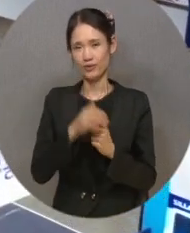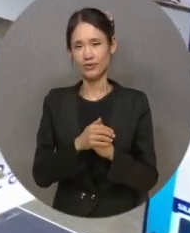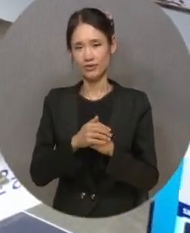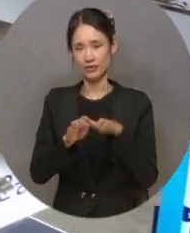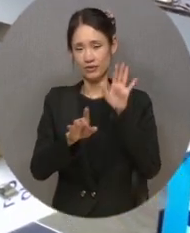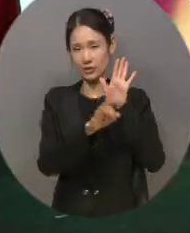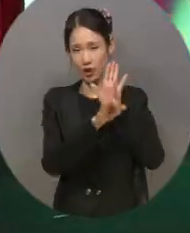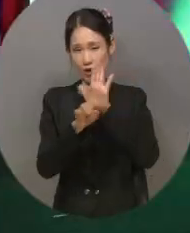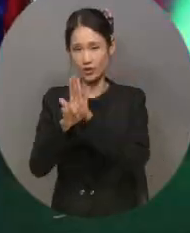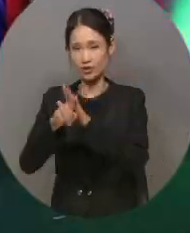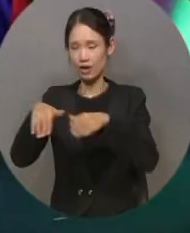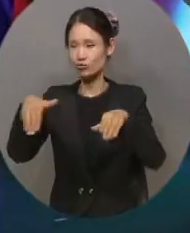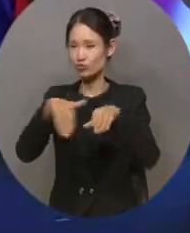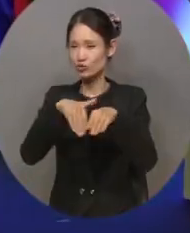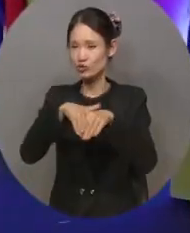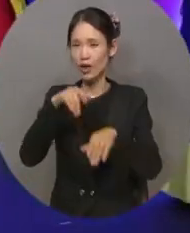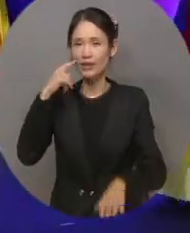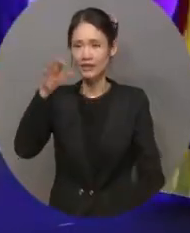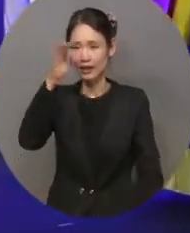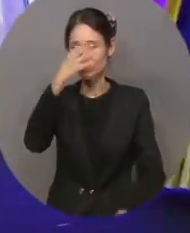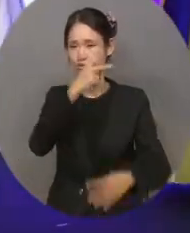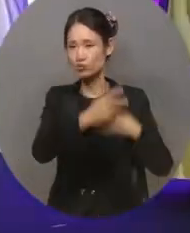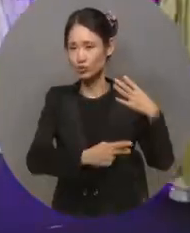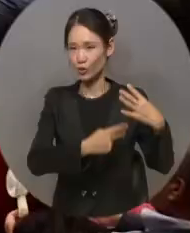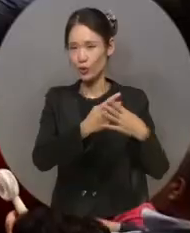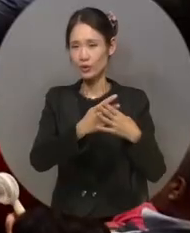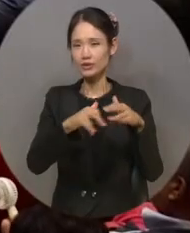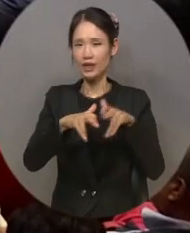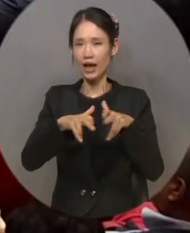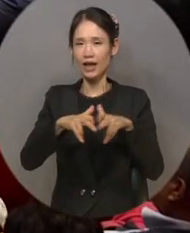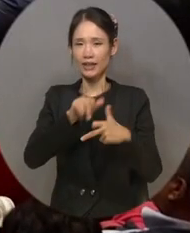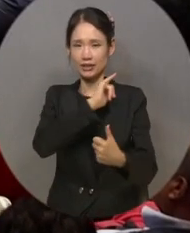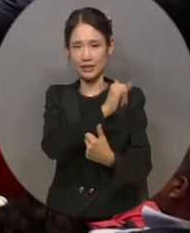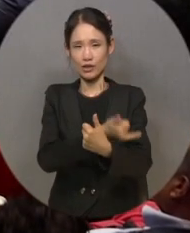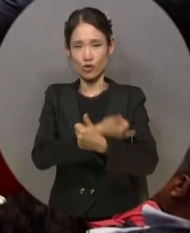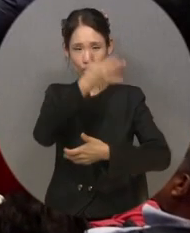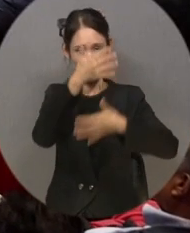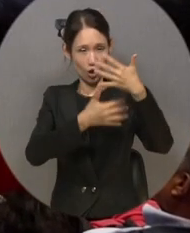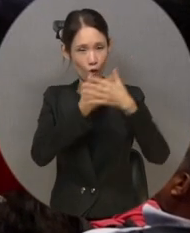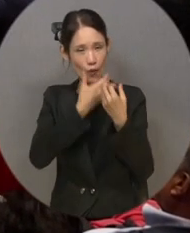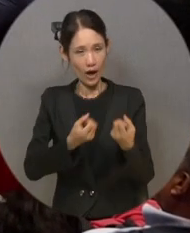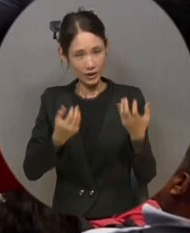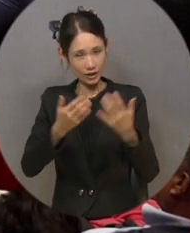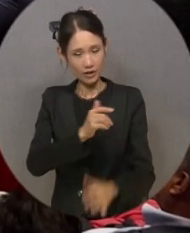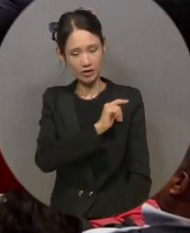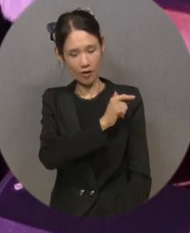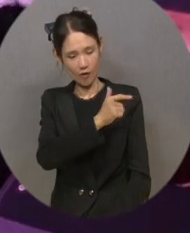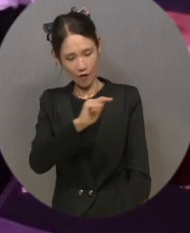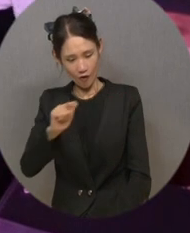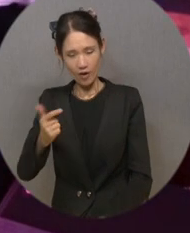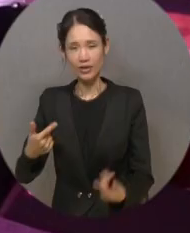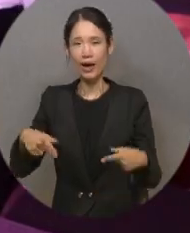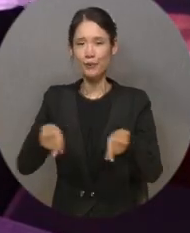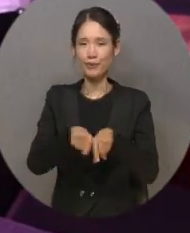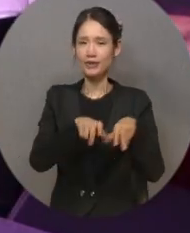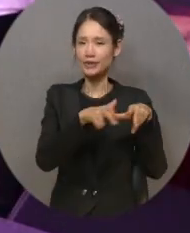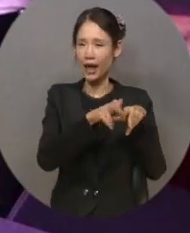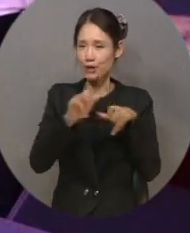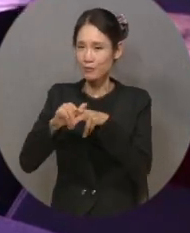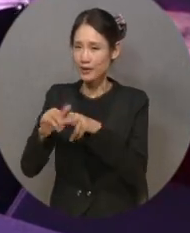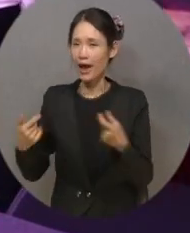전시와 문화예술 프로그램 장애인 인권영화제 등 다채로운 무대를 통해 장애의 비장애인이 호흡하는